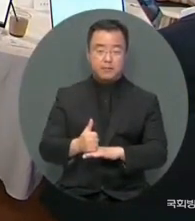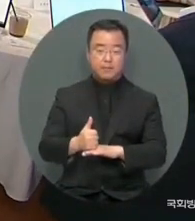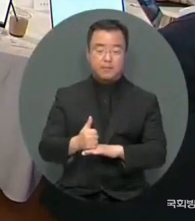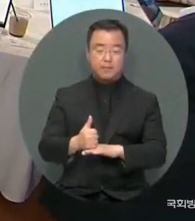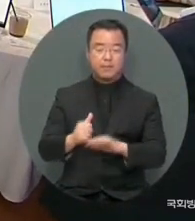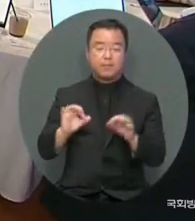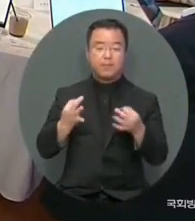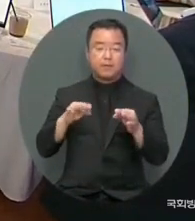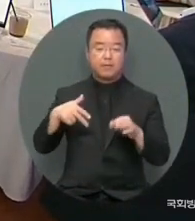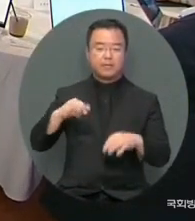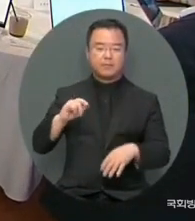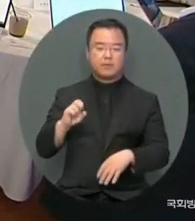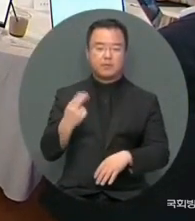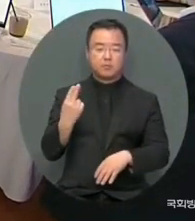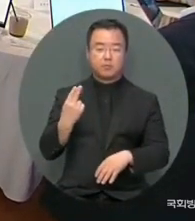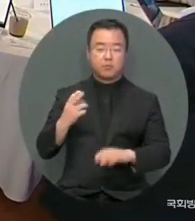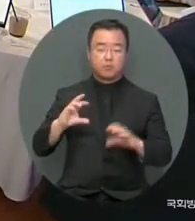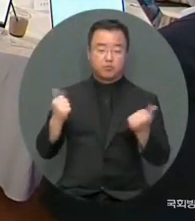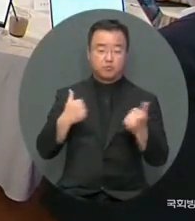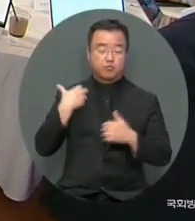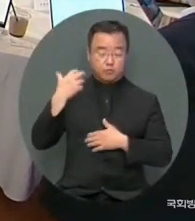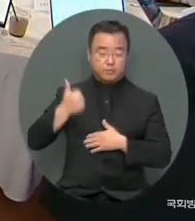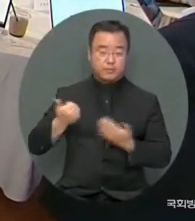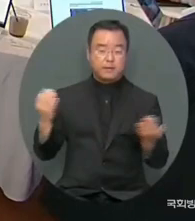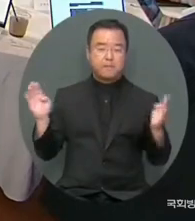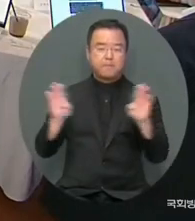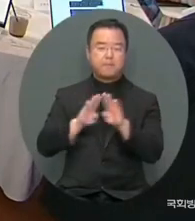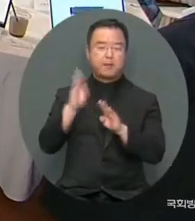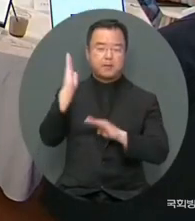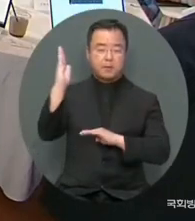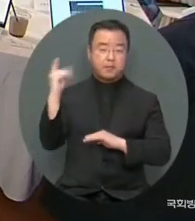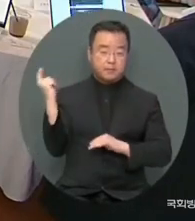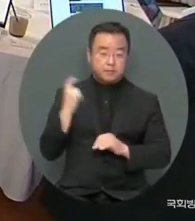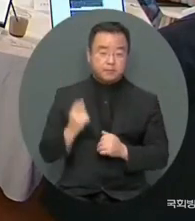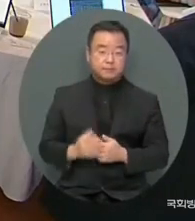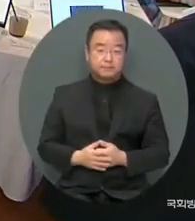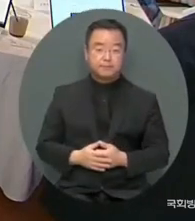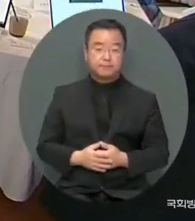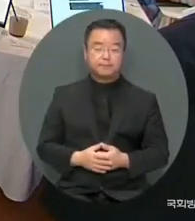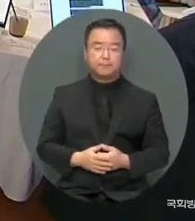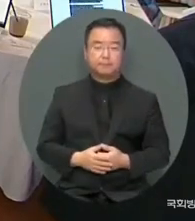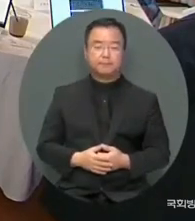김진표 의장 마무리 말씀을 듣겠습니다.